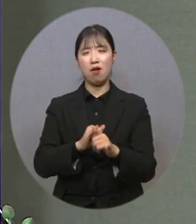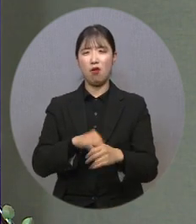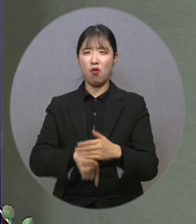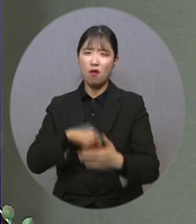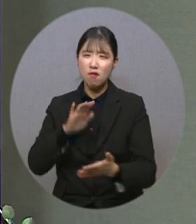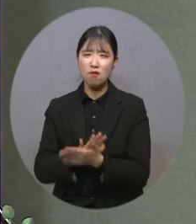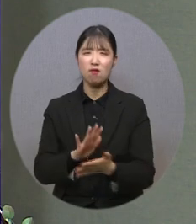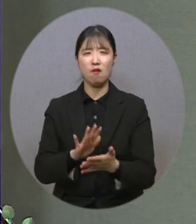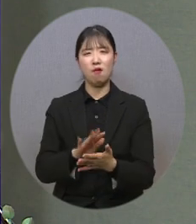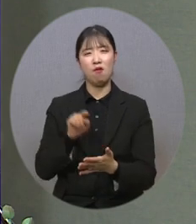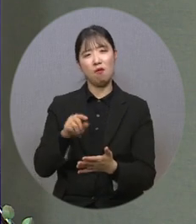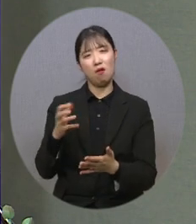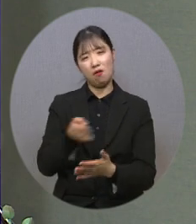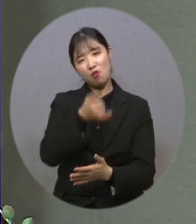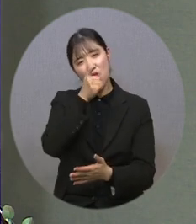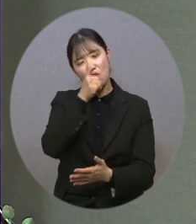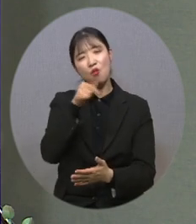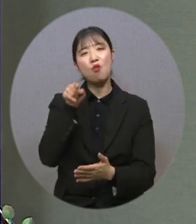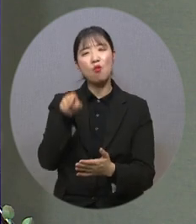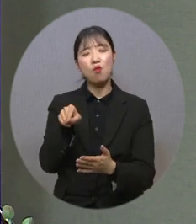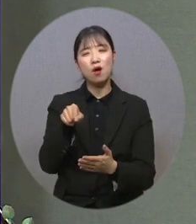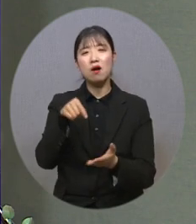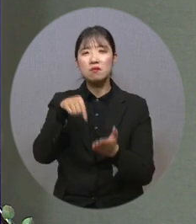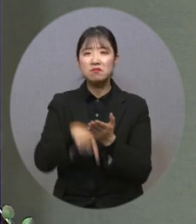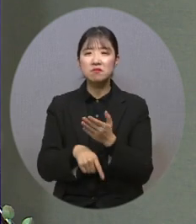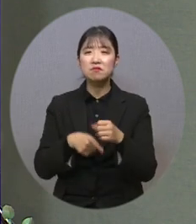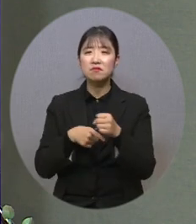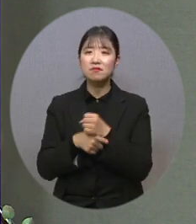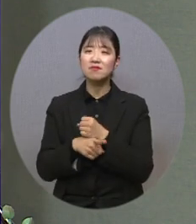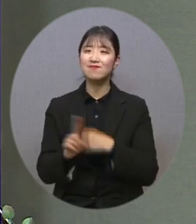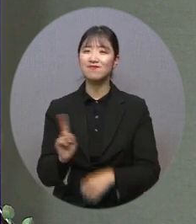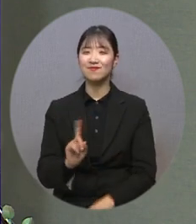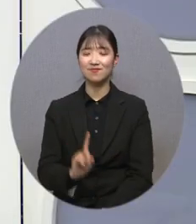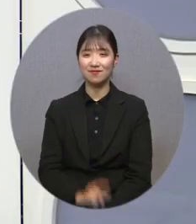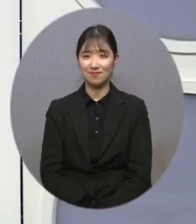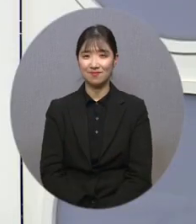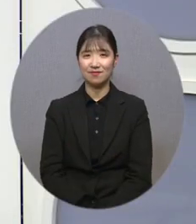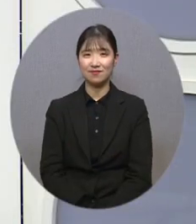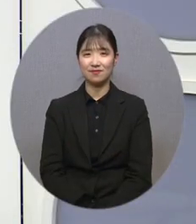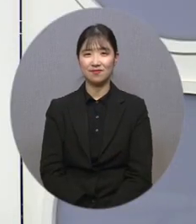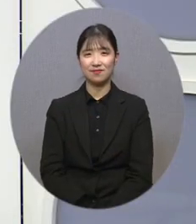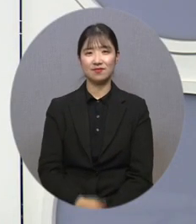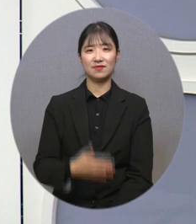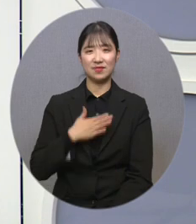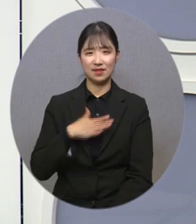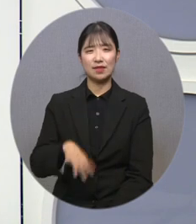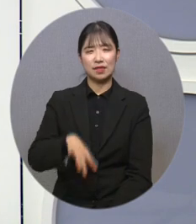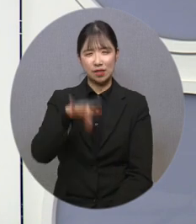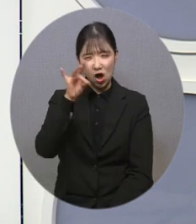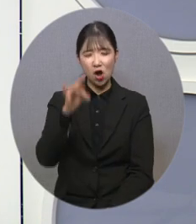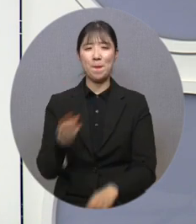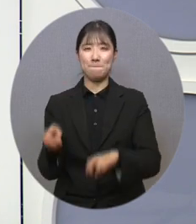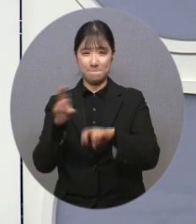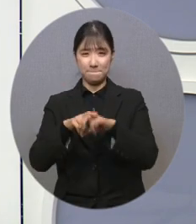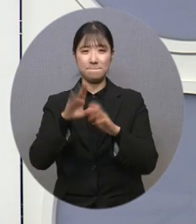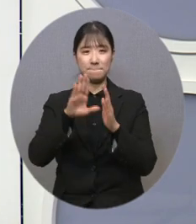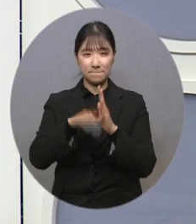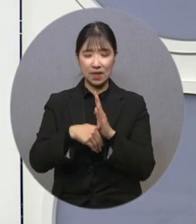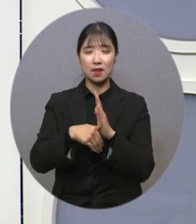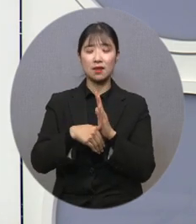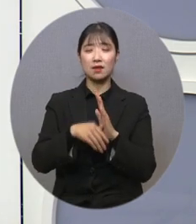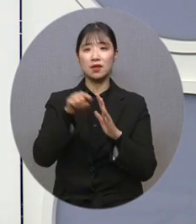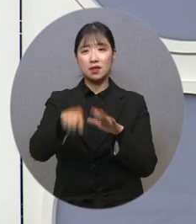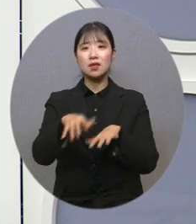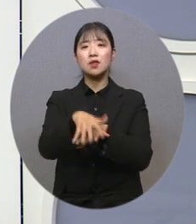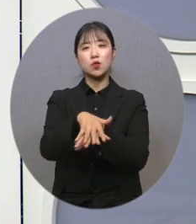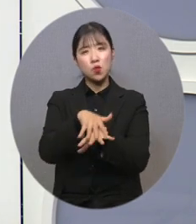어떤 계기를 만드셨는데 그 깊은 그 네. 의도가 뭔지. 제가 이제 처음 부임하면서